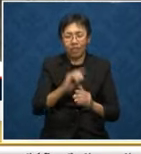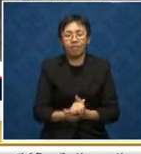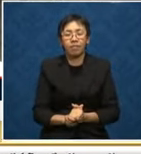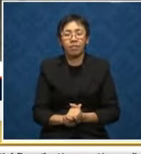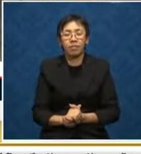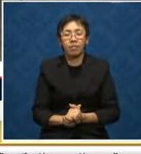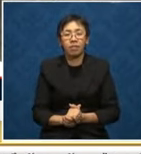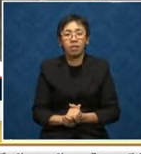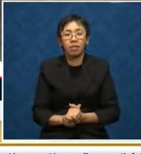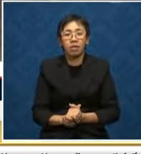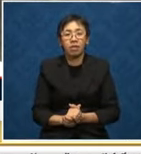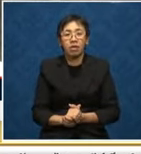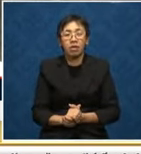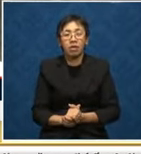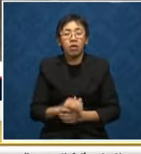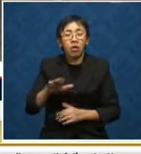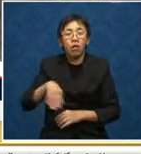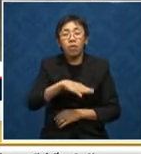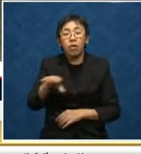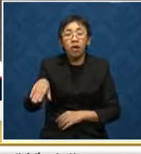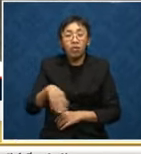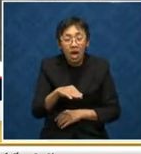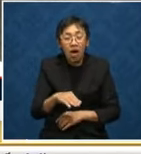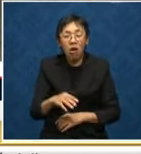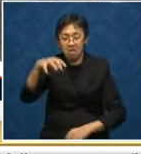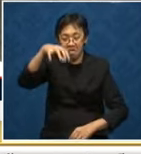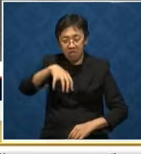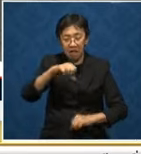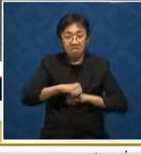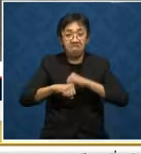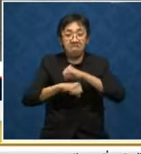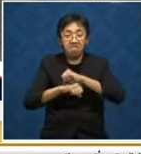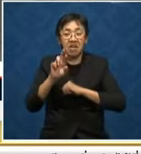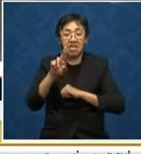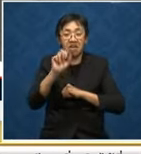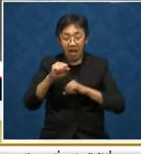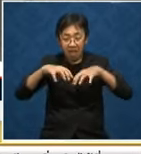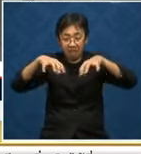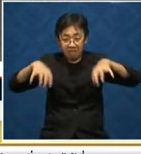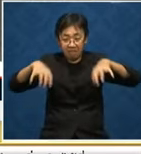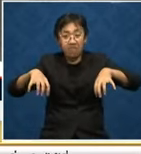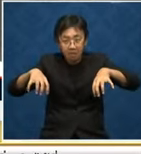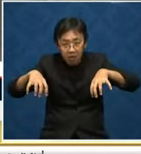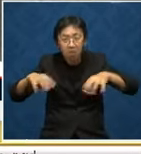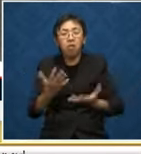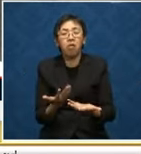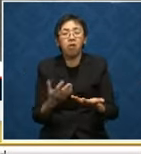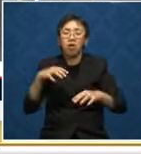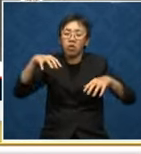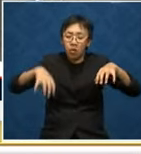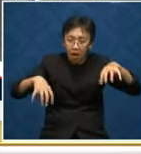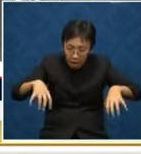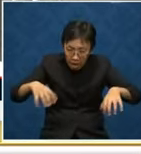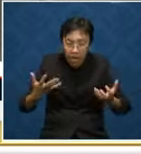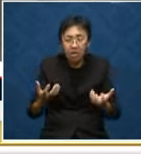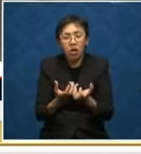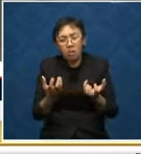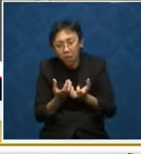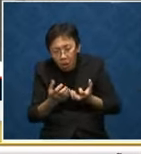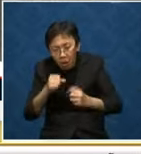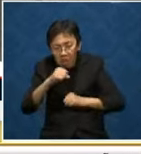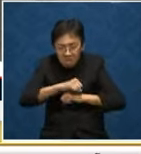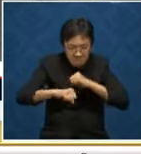ธานบอกว่าเราอุตส่าห์ลงทุนสร้างรัฐสภาแห่งนี้ทั้งในเรื่องโครงสร้างอาคารวัตถุ